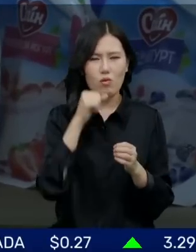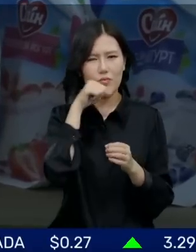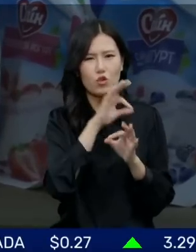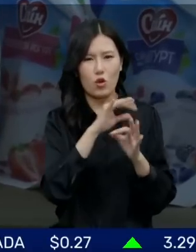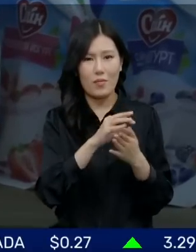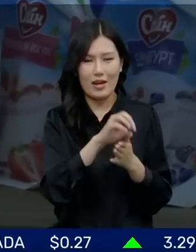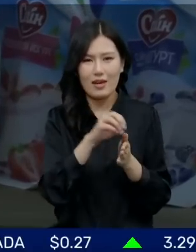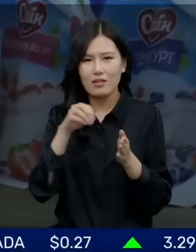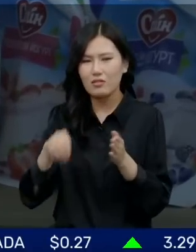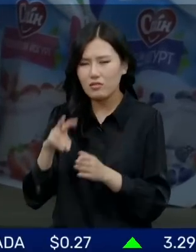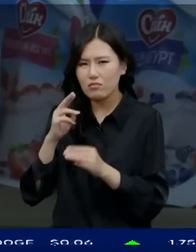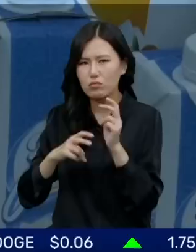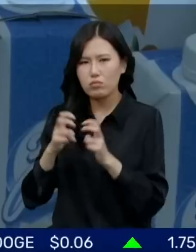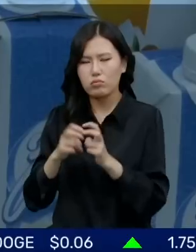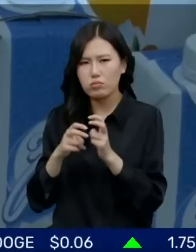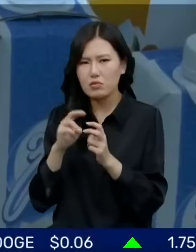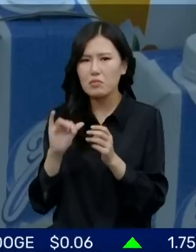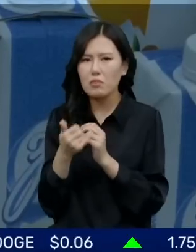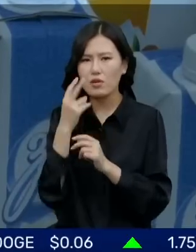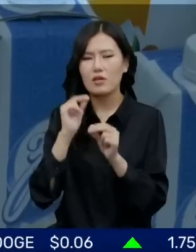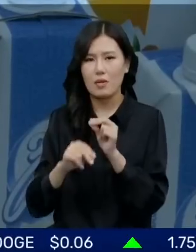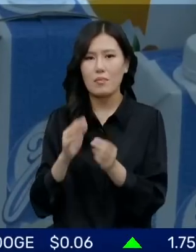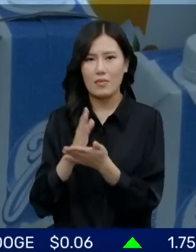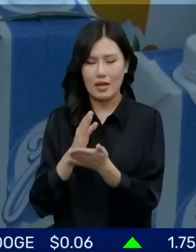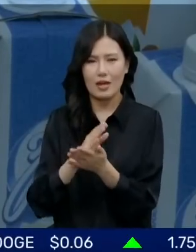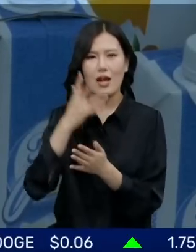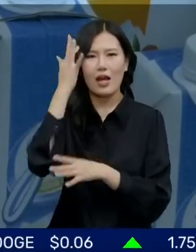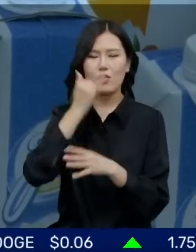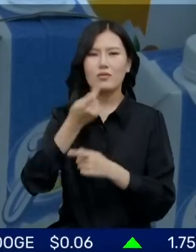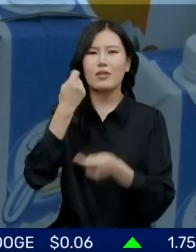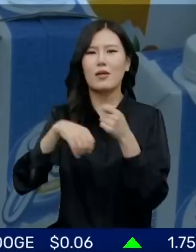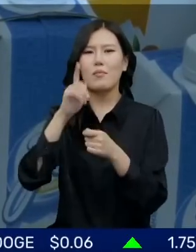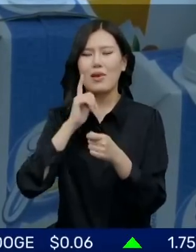зарим бүтээгдэхүүний экспортлоход зөвшөөрлийн асуудал тулгардаг тухай хэллээ.